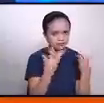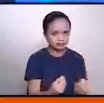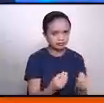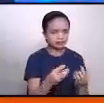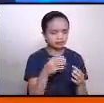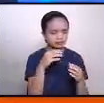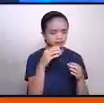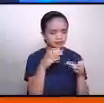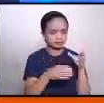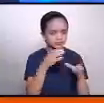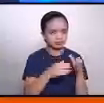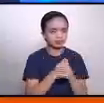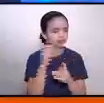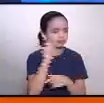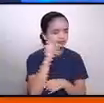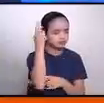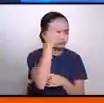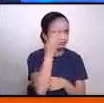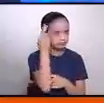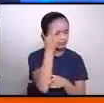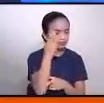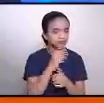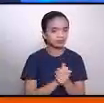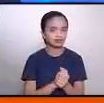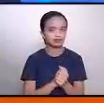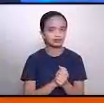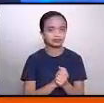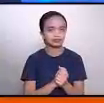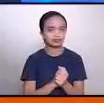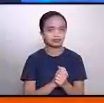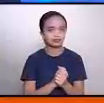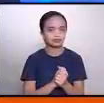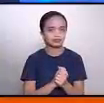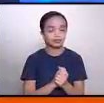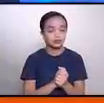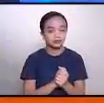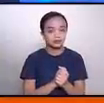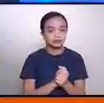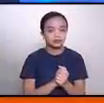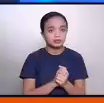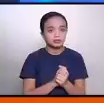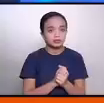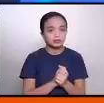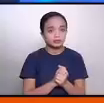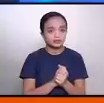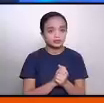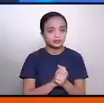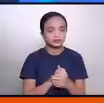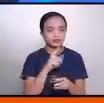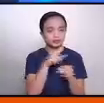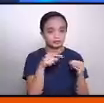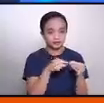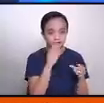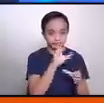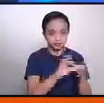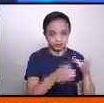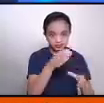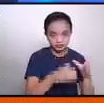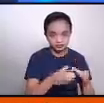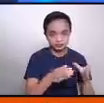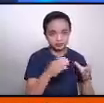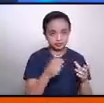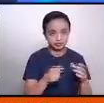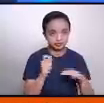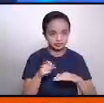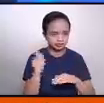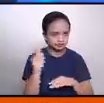na-dismiss. Okay? And doon po sa kaso na nasa korte na ngayon, ano